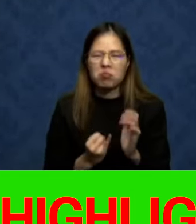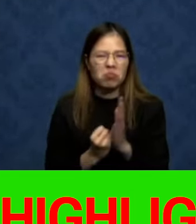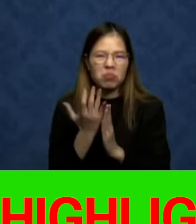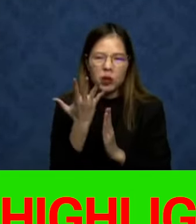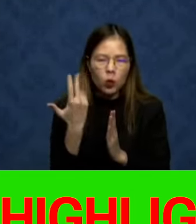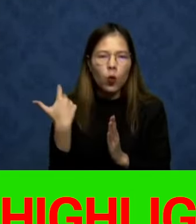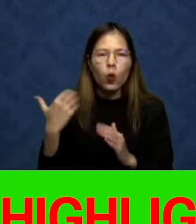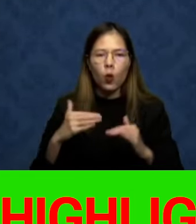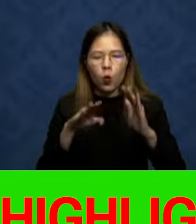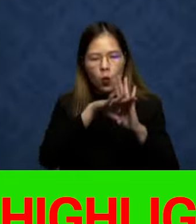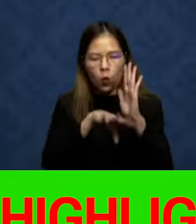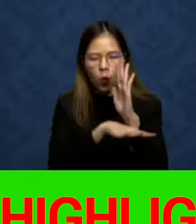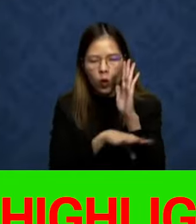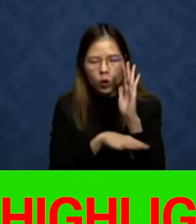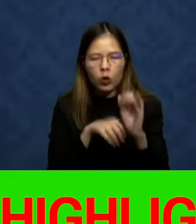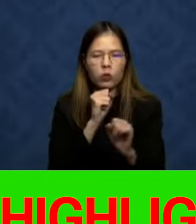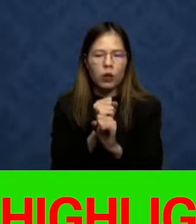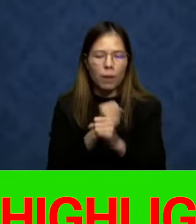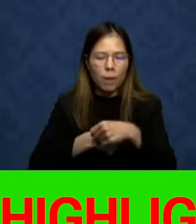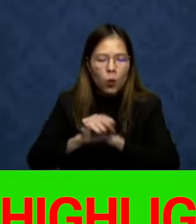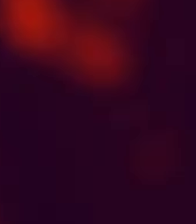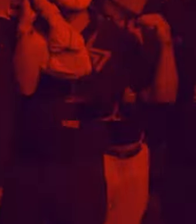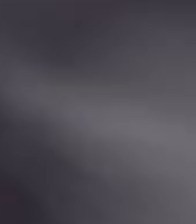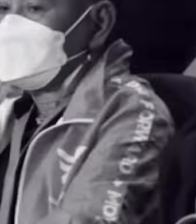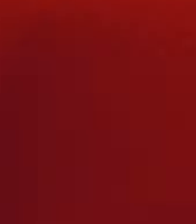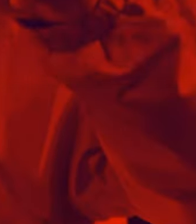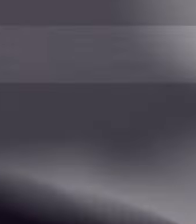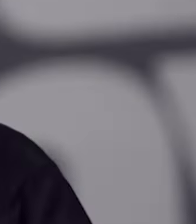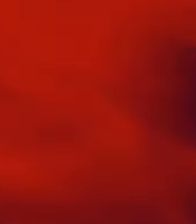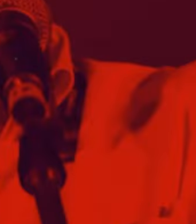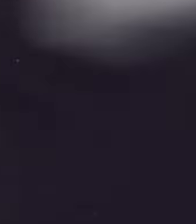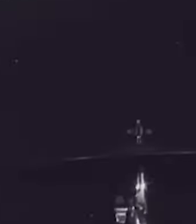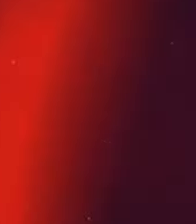จะเป็นขั้นตอนกระบวนการไหนผมไม่ทราบ